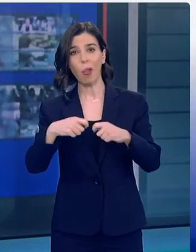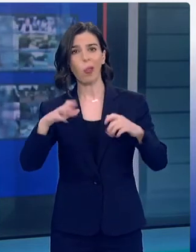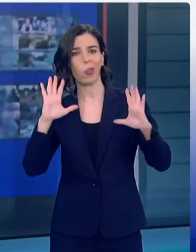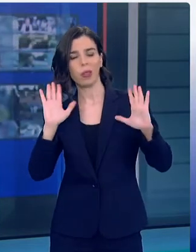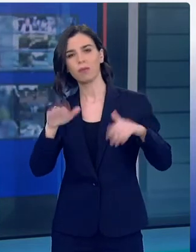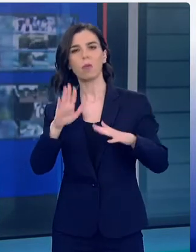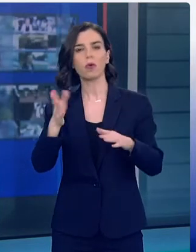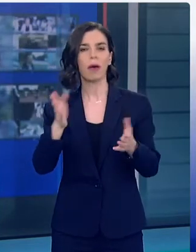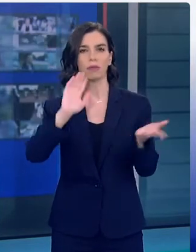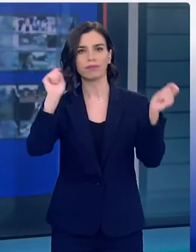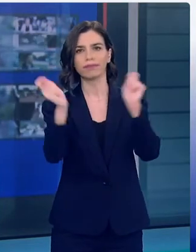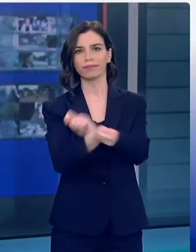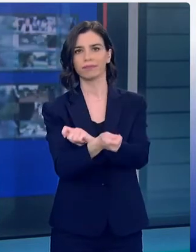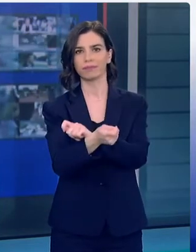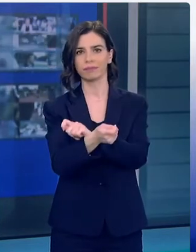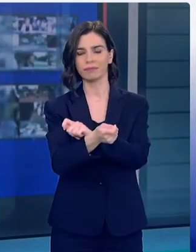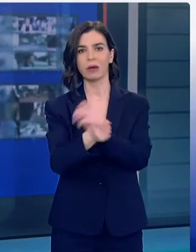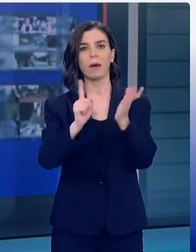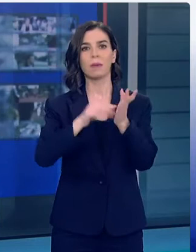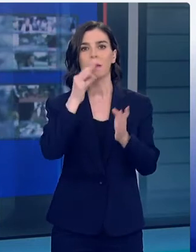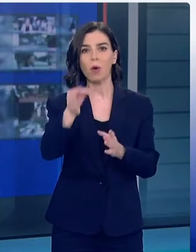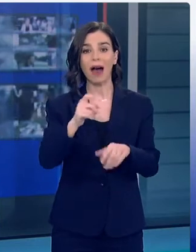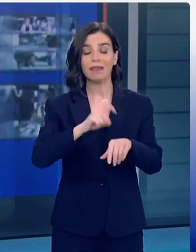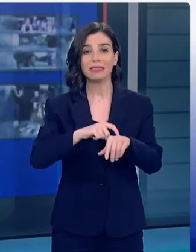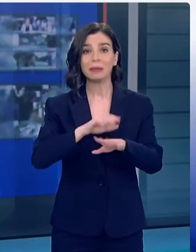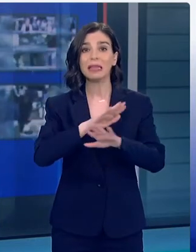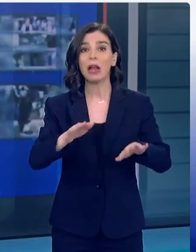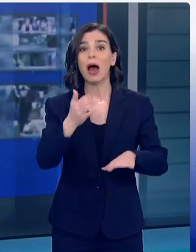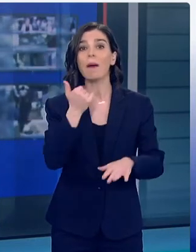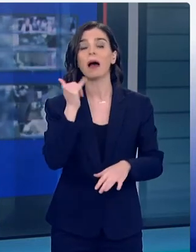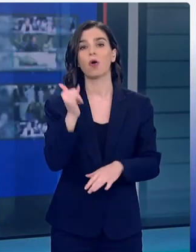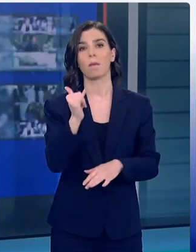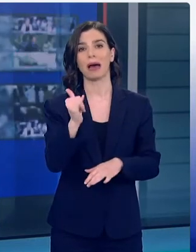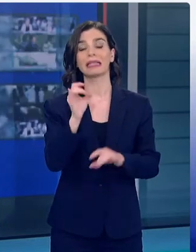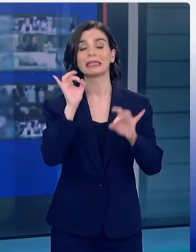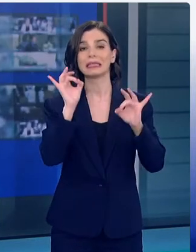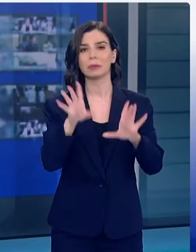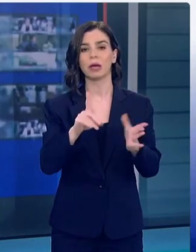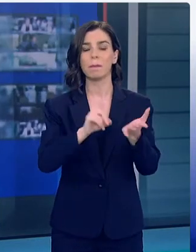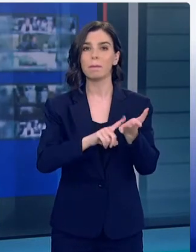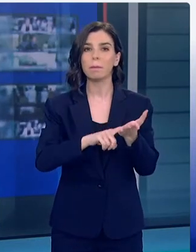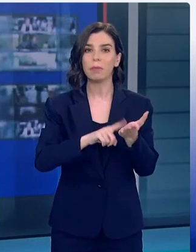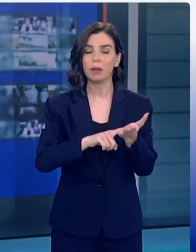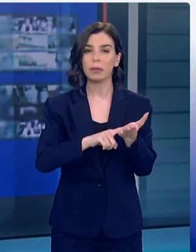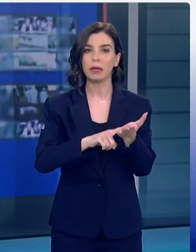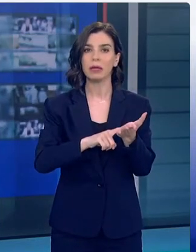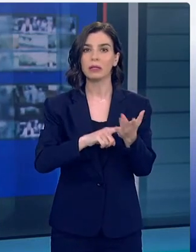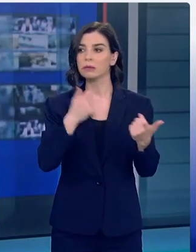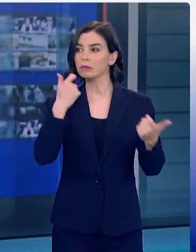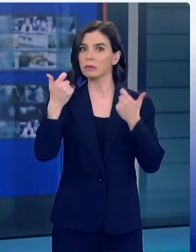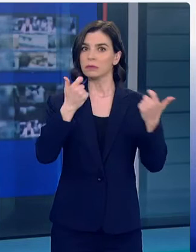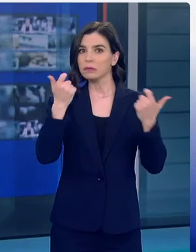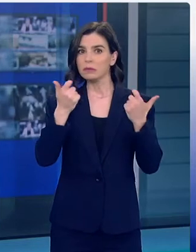να ανατραπούν. Θέλω να το ξανατονίσω. Τίποτα δεν έχει κριθεί οριστικά. Τίποτα απολύτως. Χρειάζεται